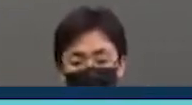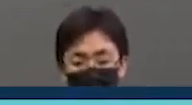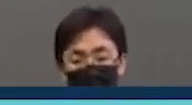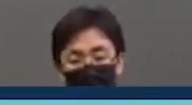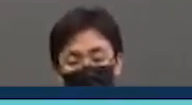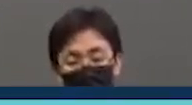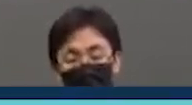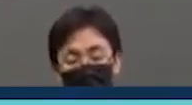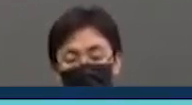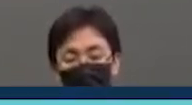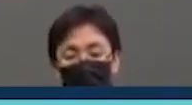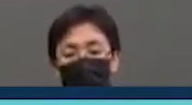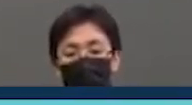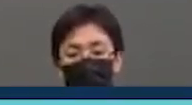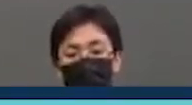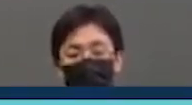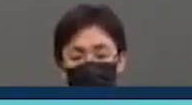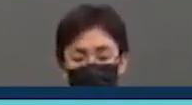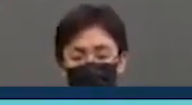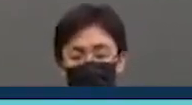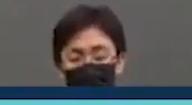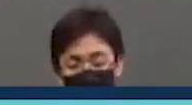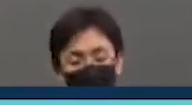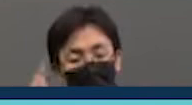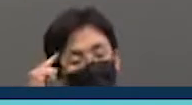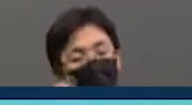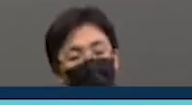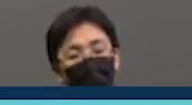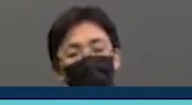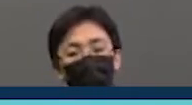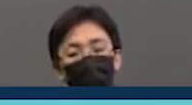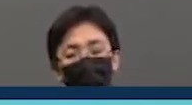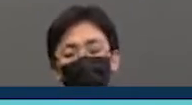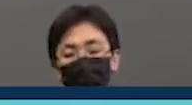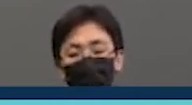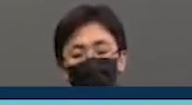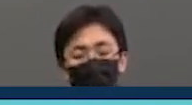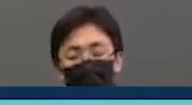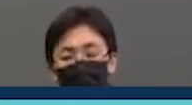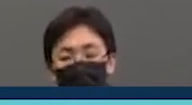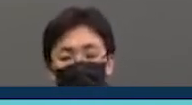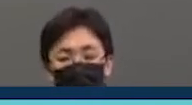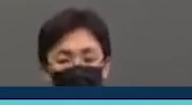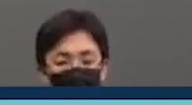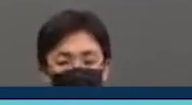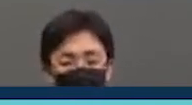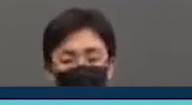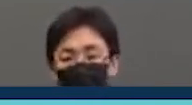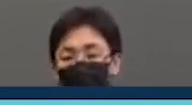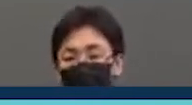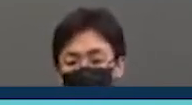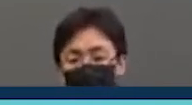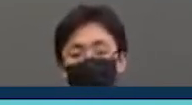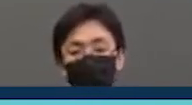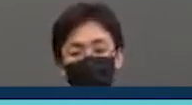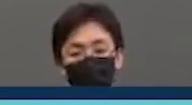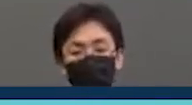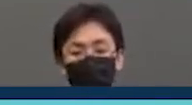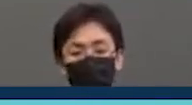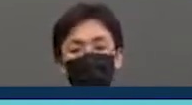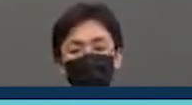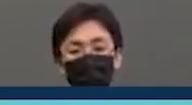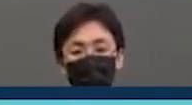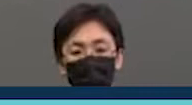ประเทศเนี่ยไปประชุมร่วมกันที่สหประชาชาติอยู่แล้วเนี่ยเราก็เลยต่อยอดว่าเอาเยาวชนที่เราคัด